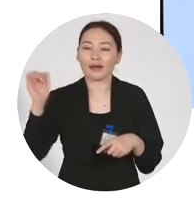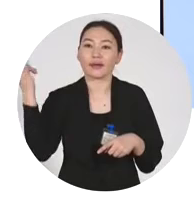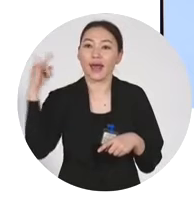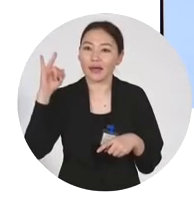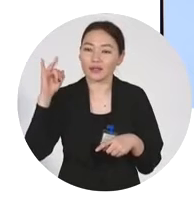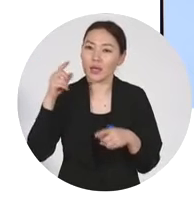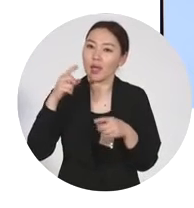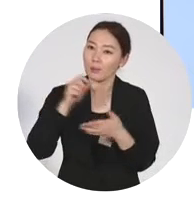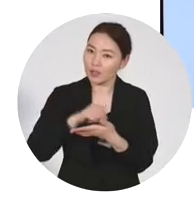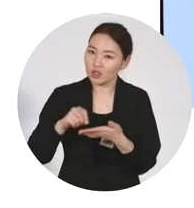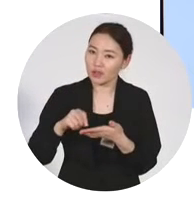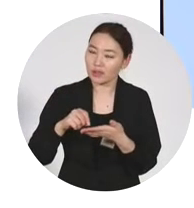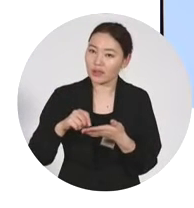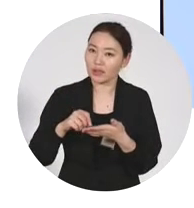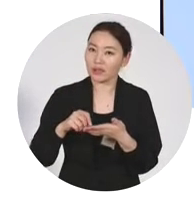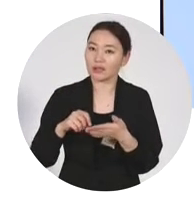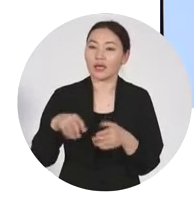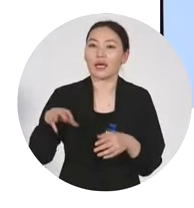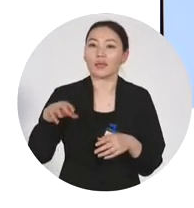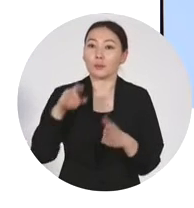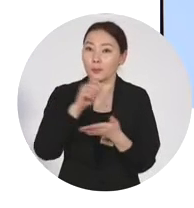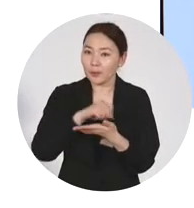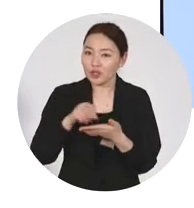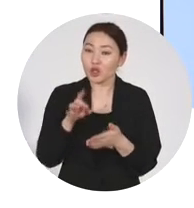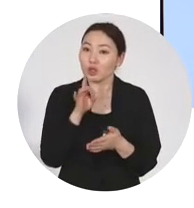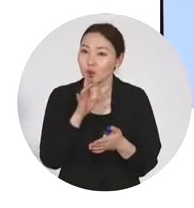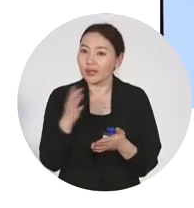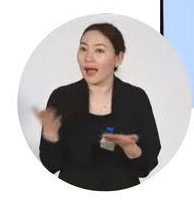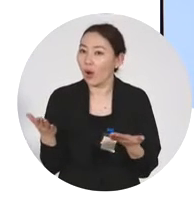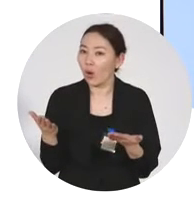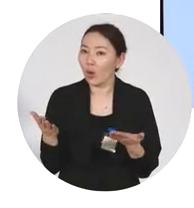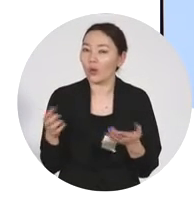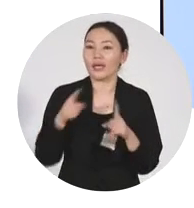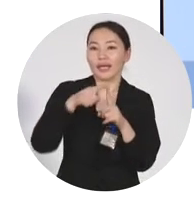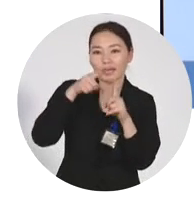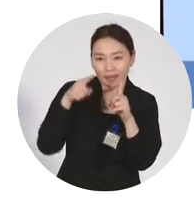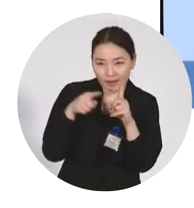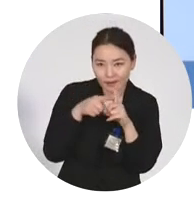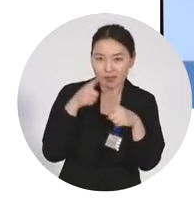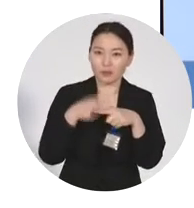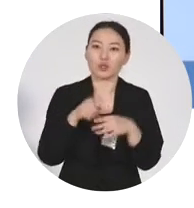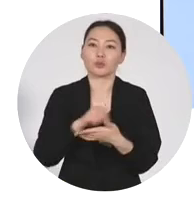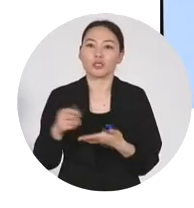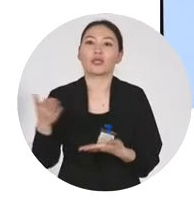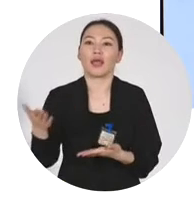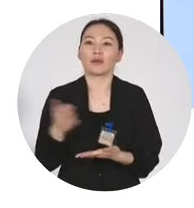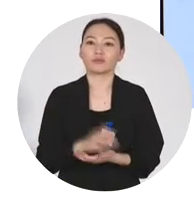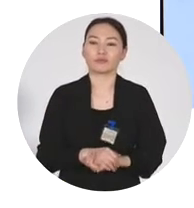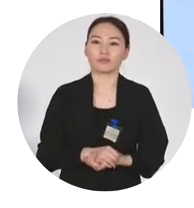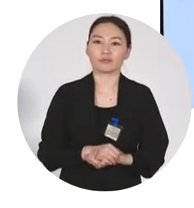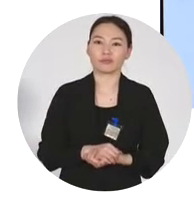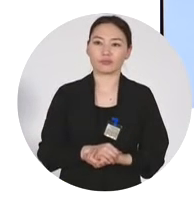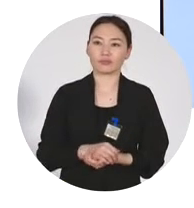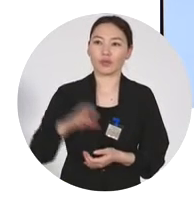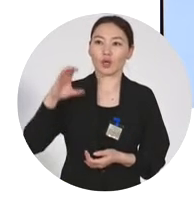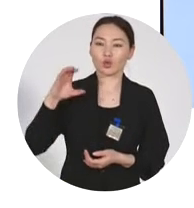гэдгээ мартаж болохгүй. За тэгэхээр сунаарэ гэдэг үгийг үндэсний бичгээр яаж бичих нь вэ? За